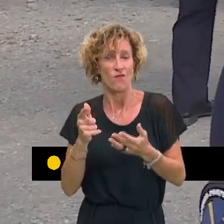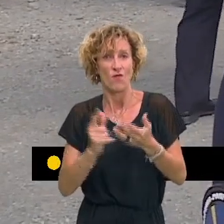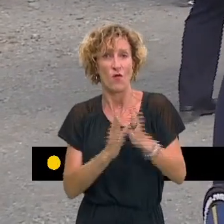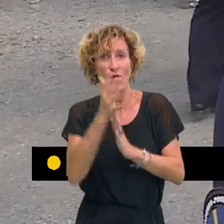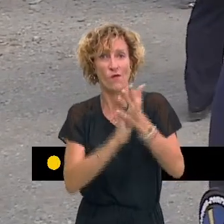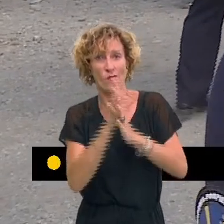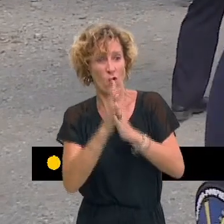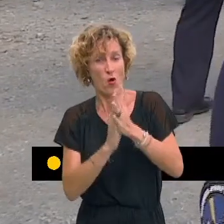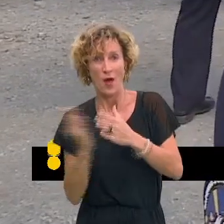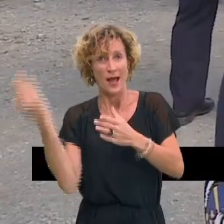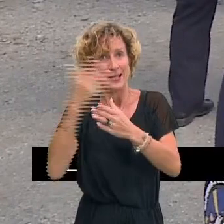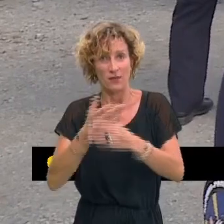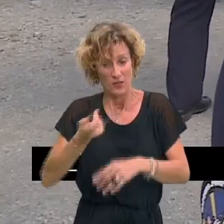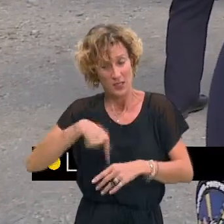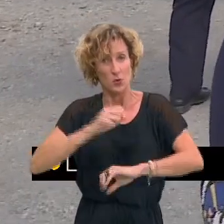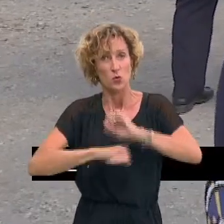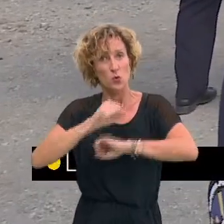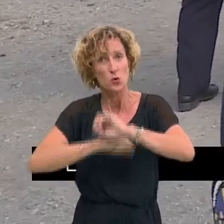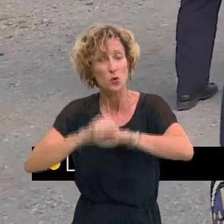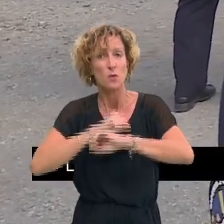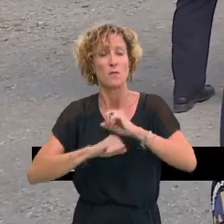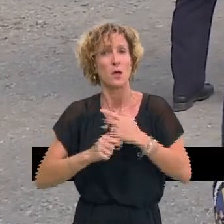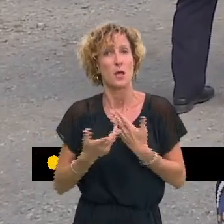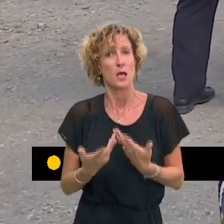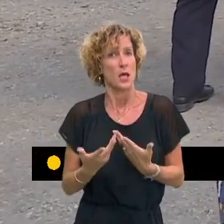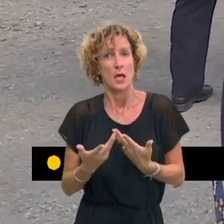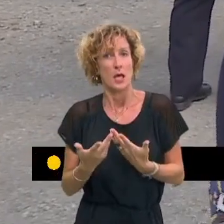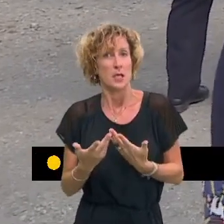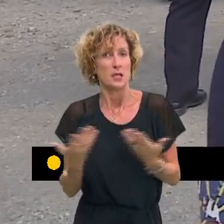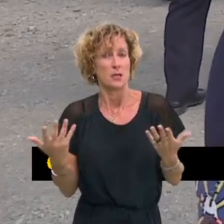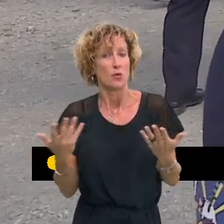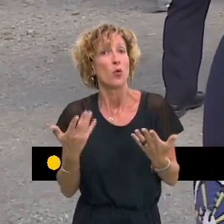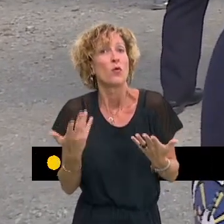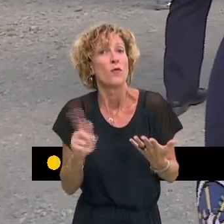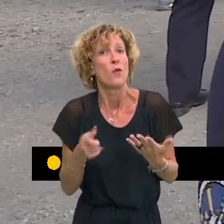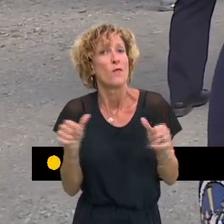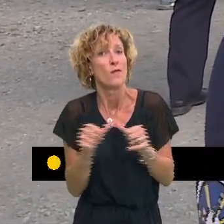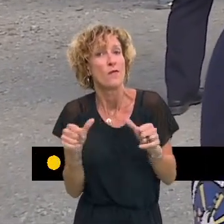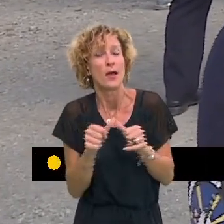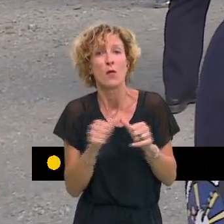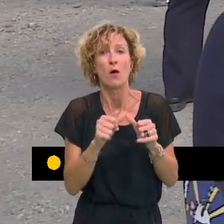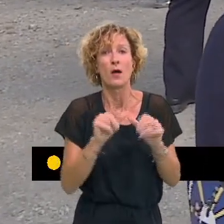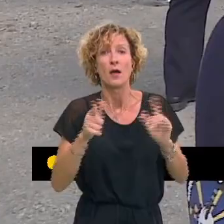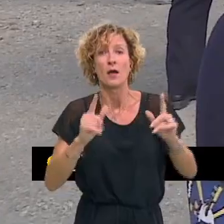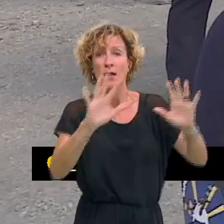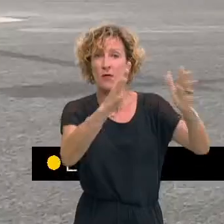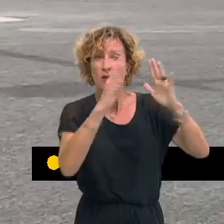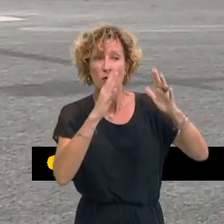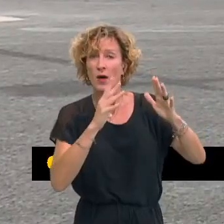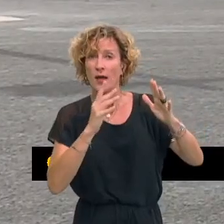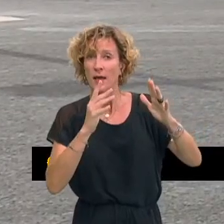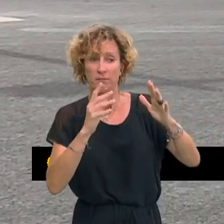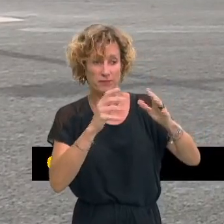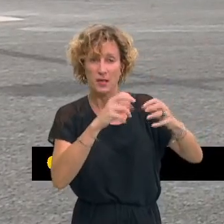dispositif qu'on met sur pied tous les ans et qui est relativement le même, c'est d'équiper les massifs forestiers avec du personnel dédié à ça.